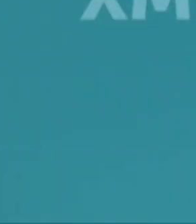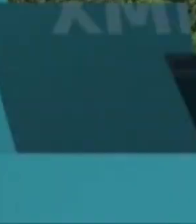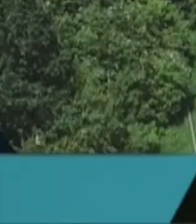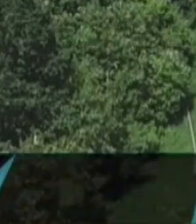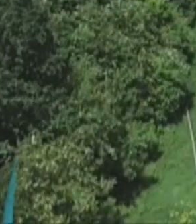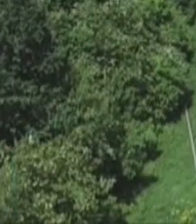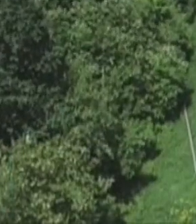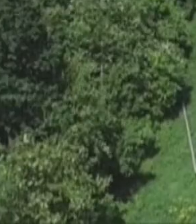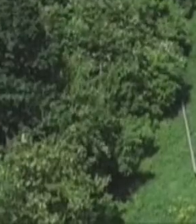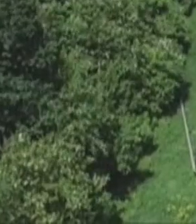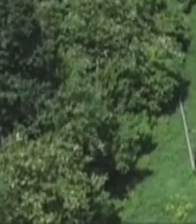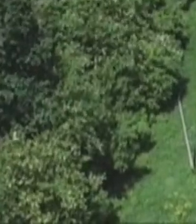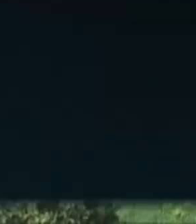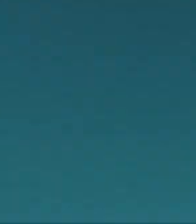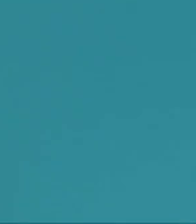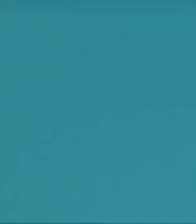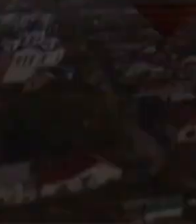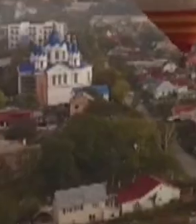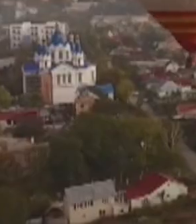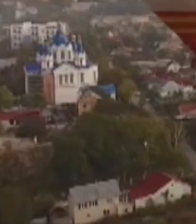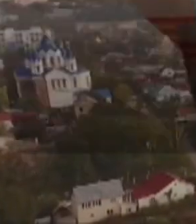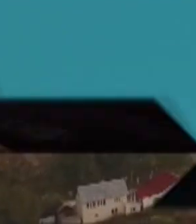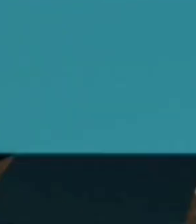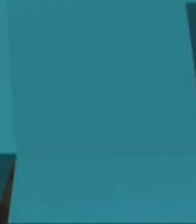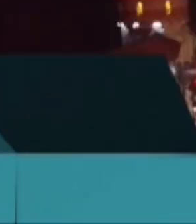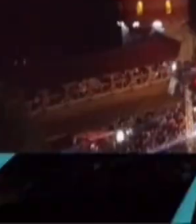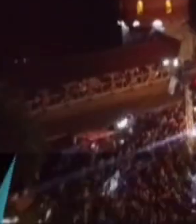Дякую. Дякую.